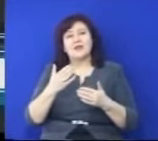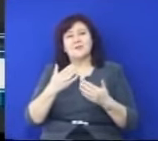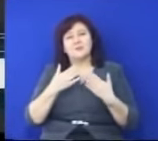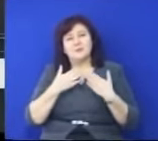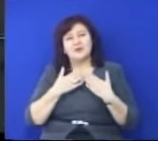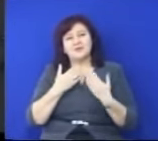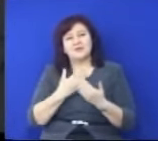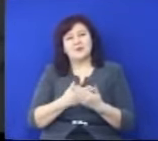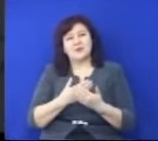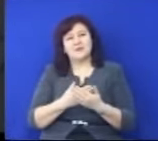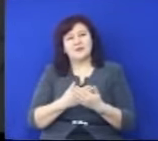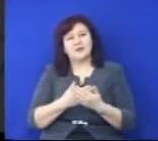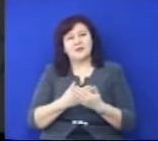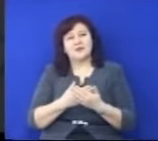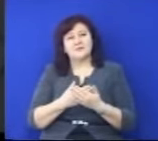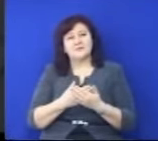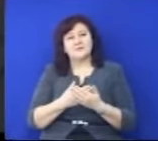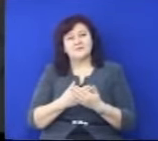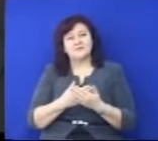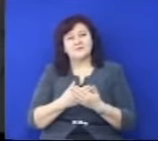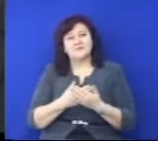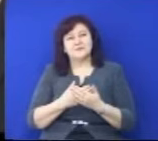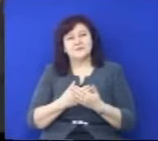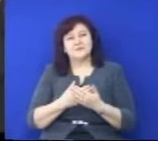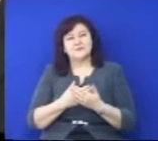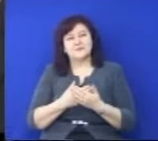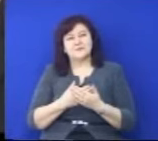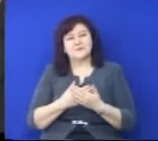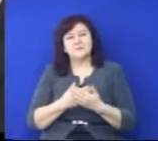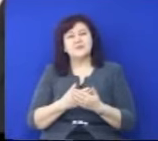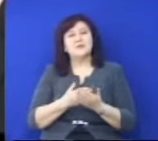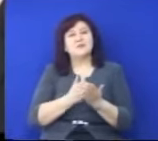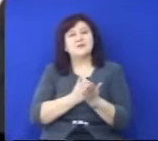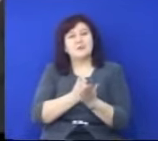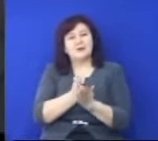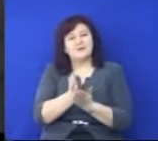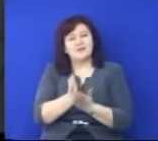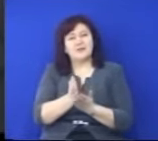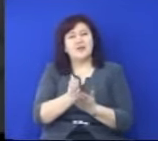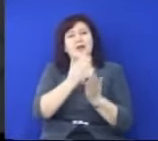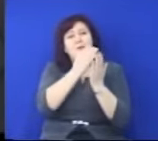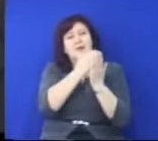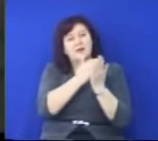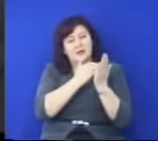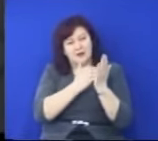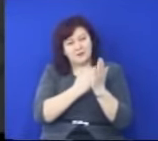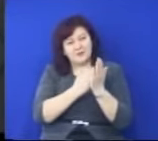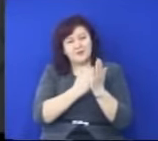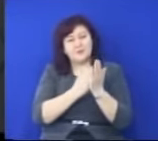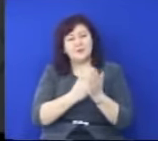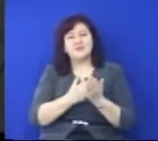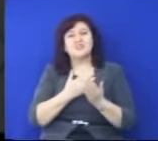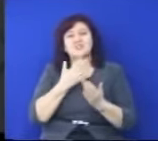немесе сыртқы саясатта жүргізіп жатқан басты-басты бағдарламаларымыздан басқа өзіміздің